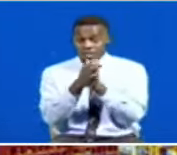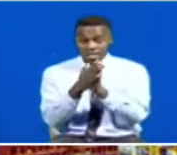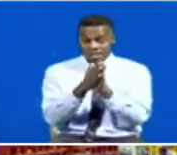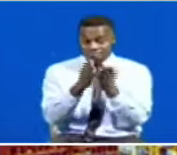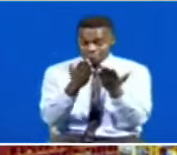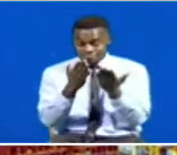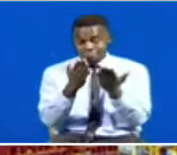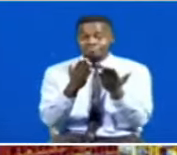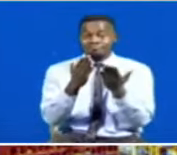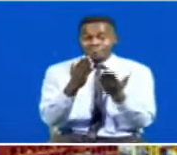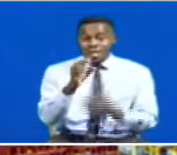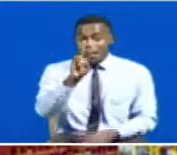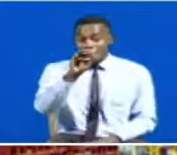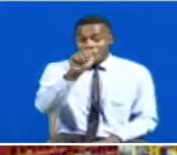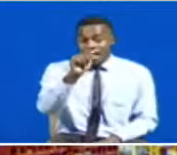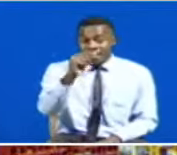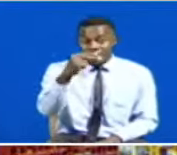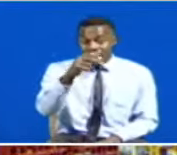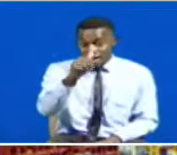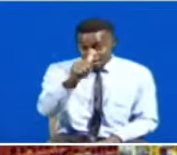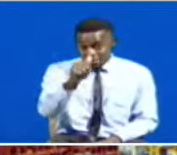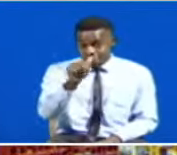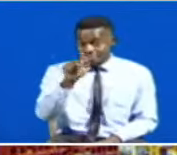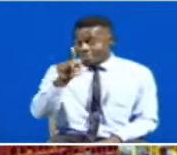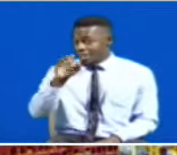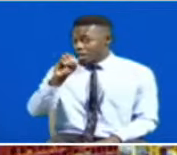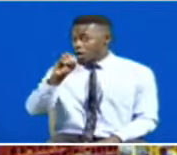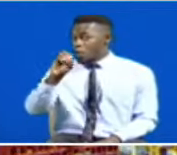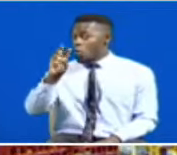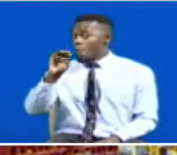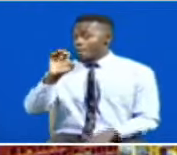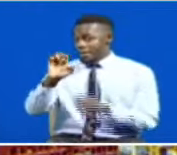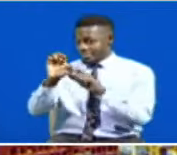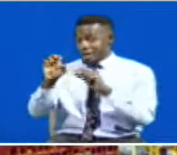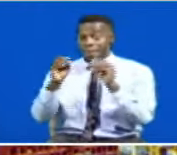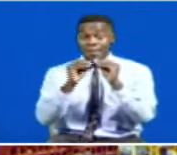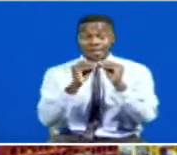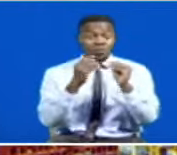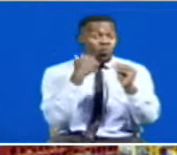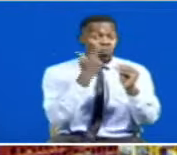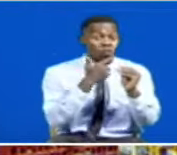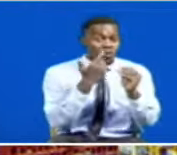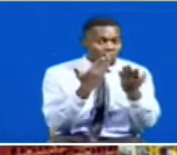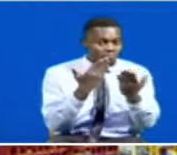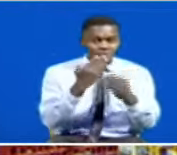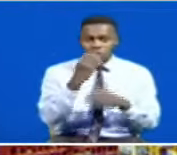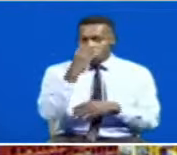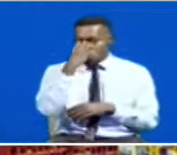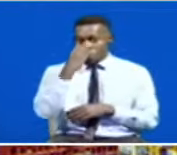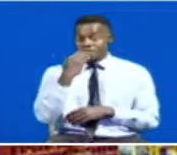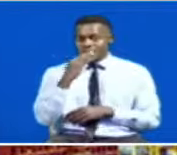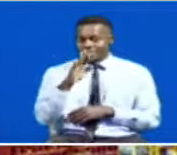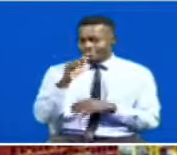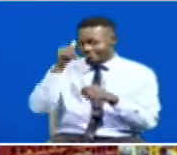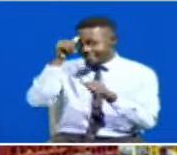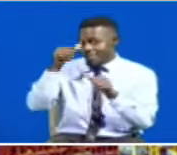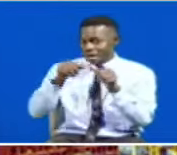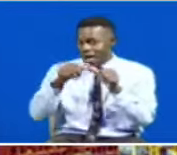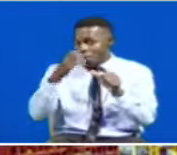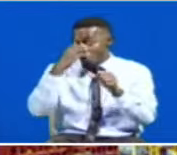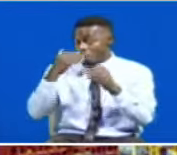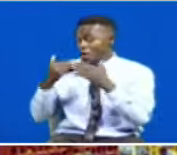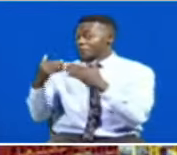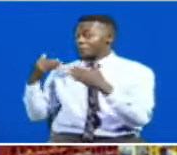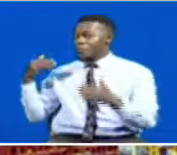kikao na Rais William Ruto kujadili baadhi ya tuhuma za ufisadi ambazo Rais William Ruto amekuwa akizitoa dhidi ya idara ya